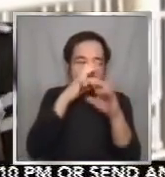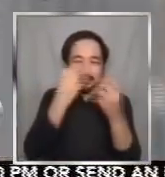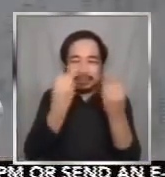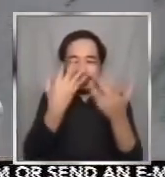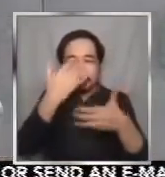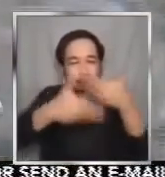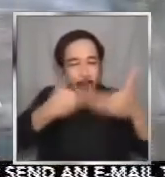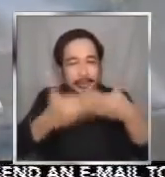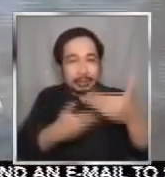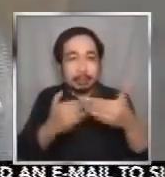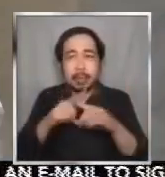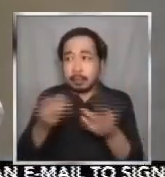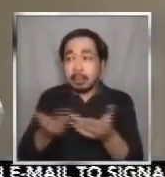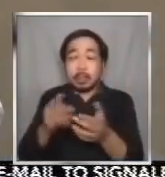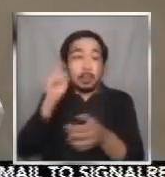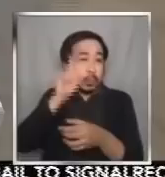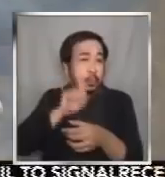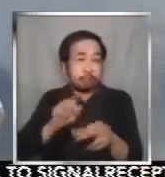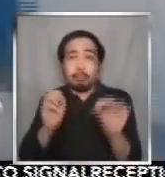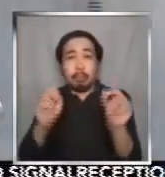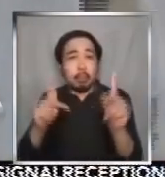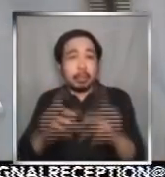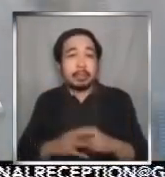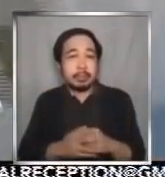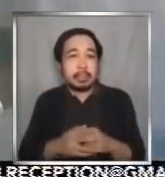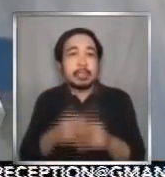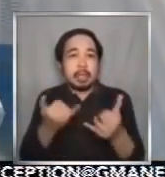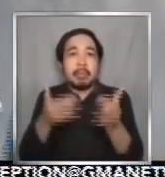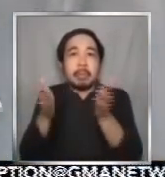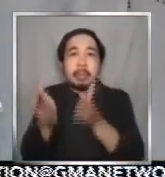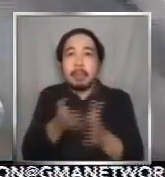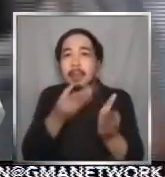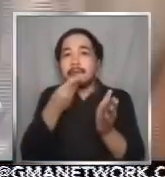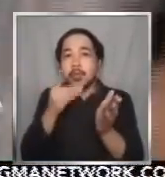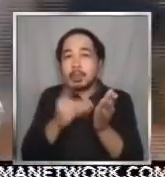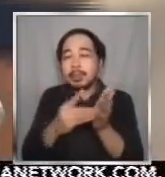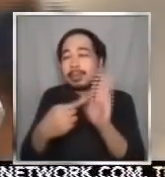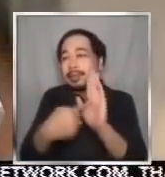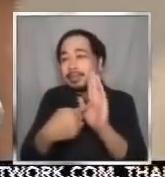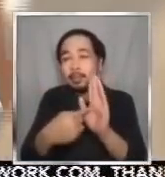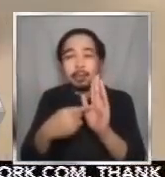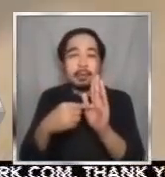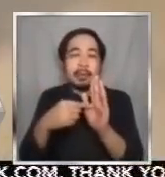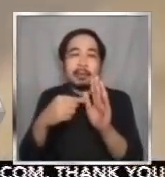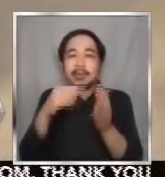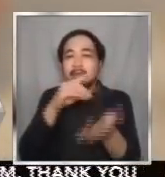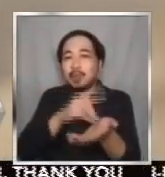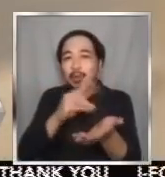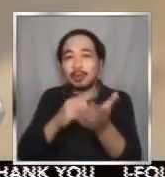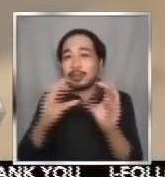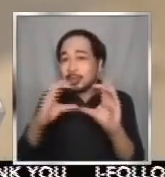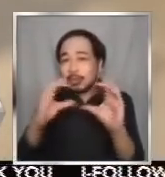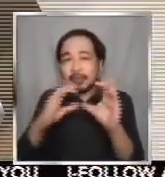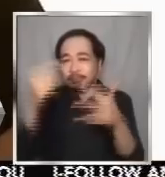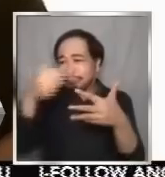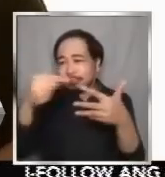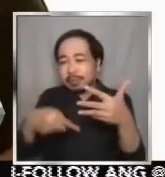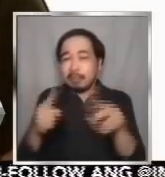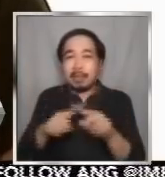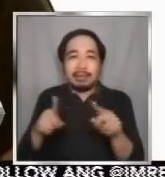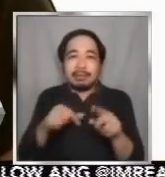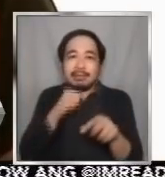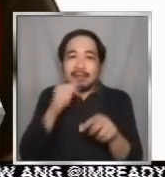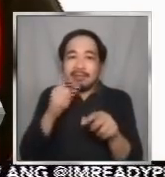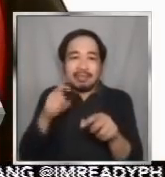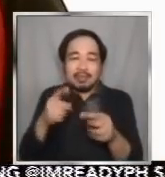parang okay lang. Inihanda pa nga raw nila ang mga dokumento gaya ng medical certificate at iba pa, pero di naman nagamit. Akala ko